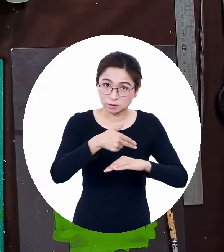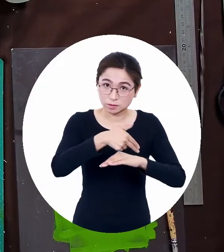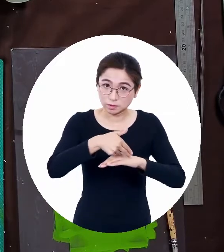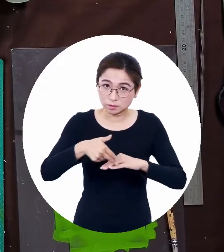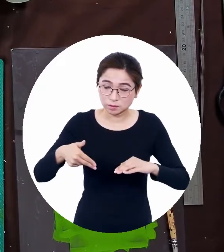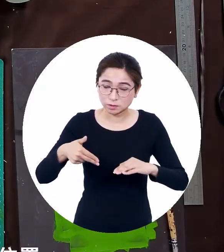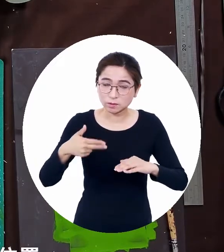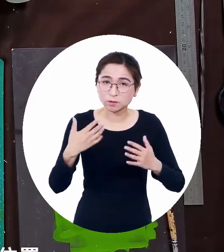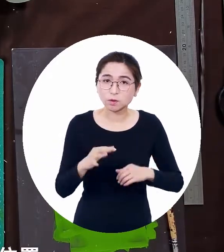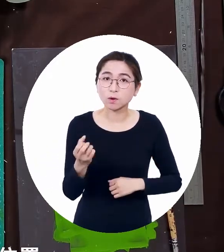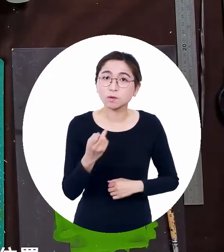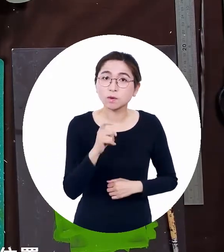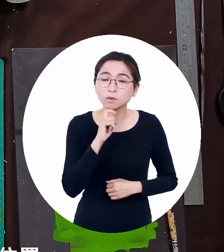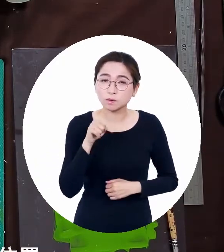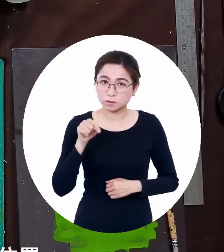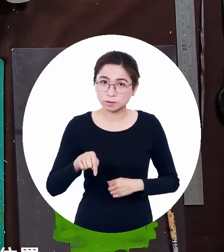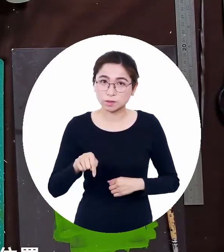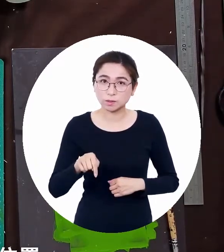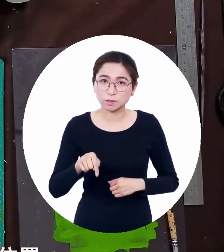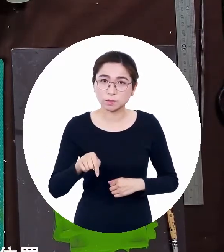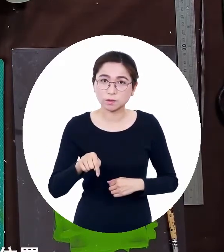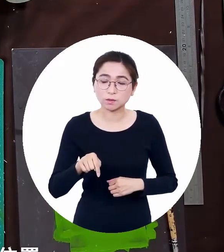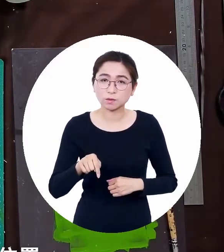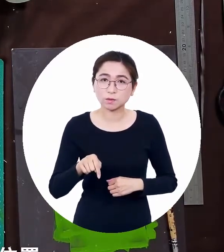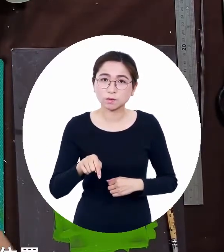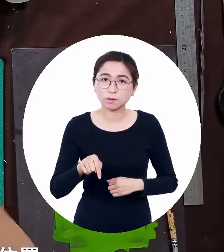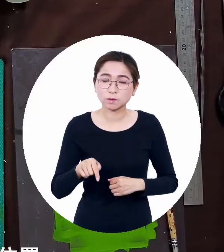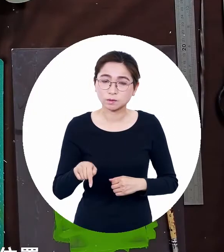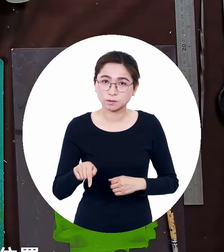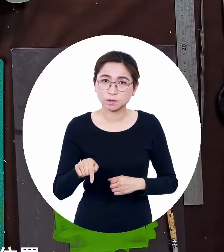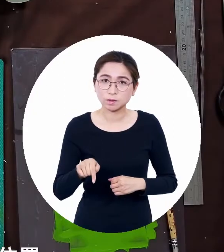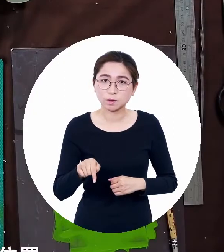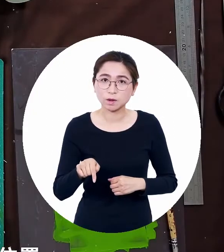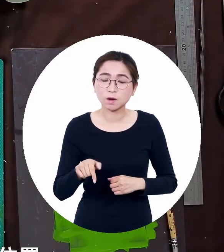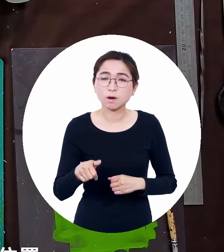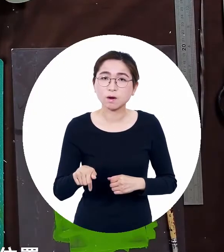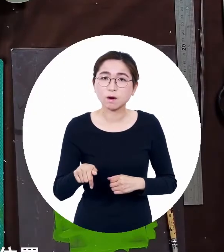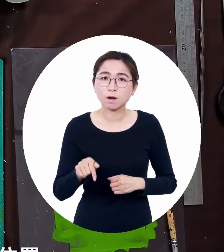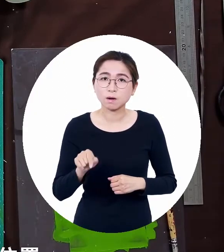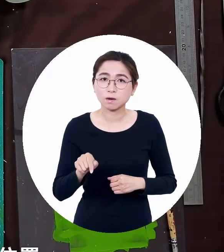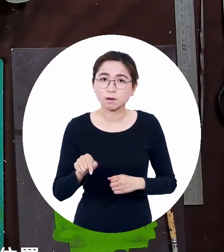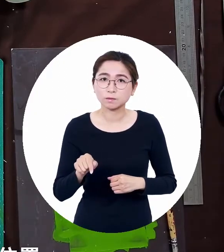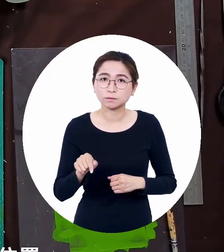切咗出嚟啦。咁另外依個位置咧，就係依度啦，就係、是、我依個